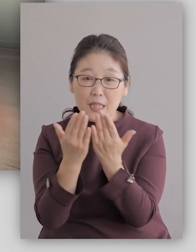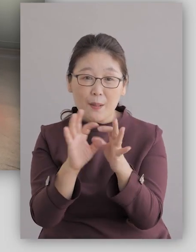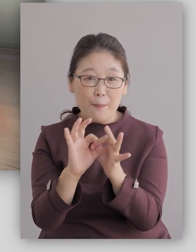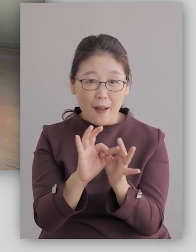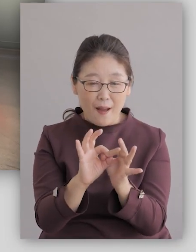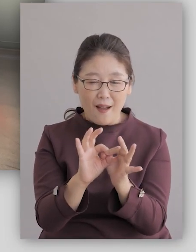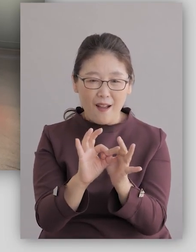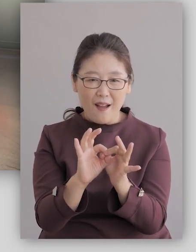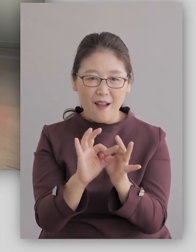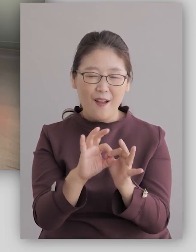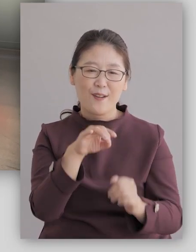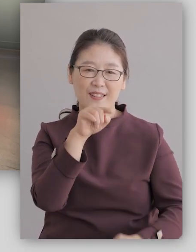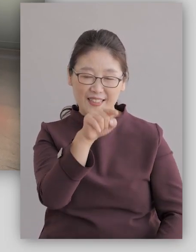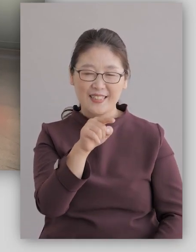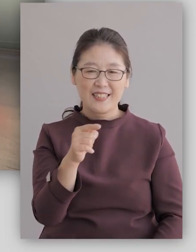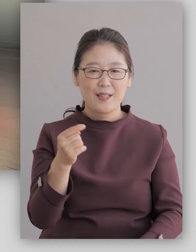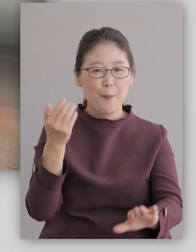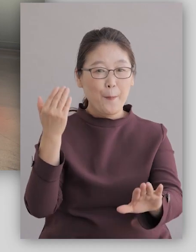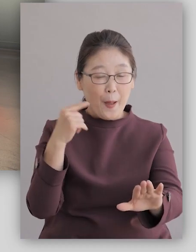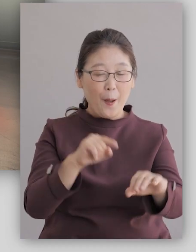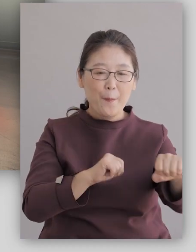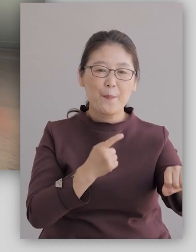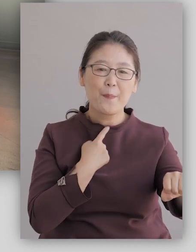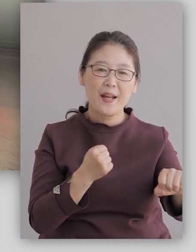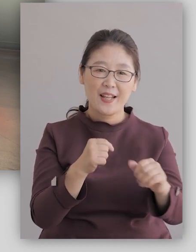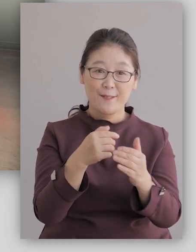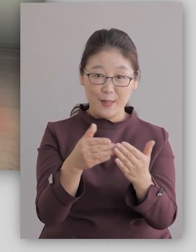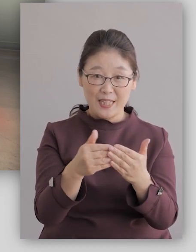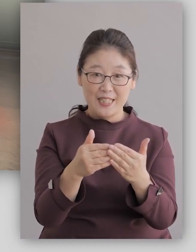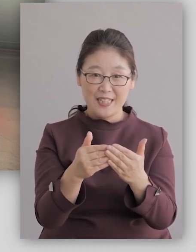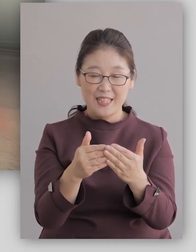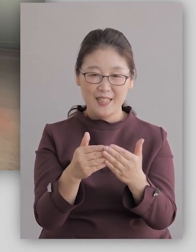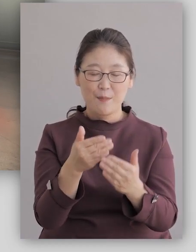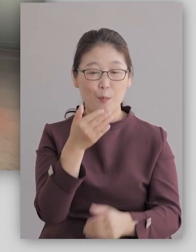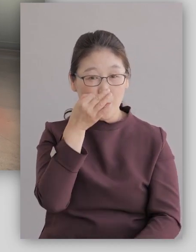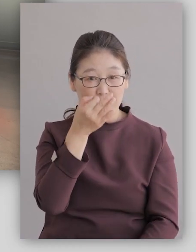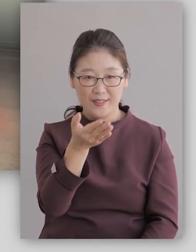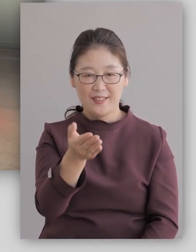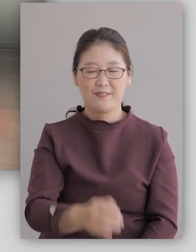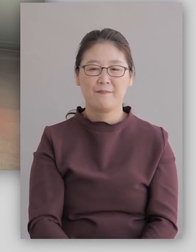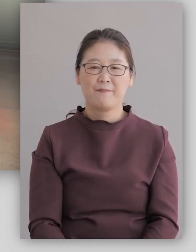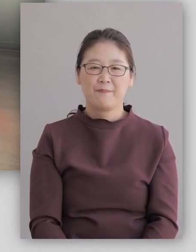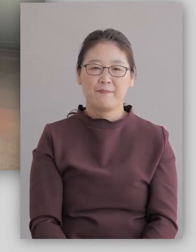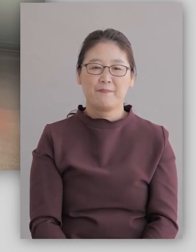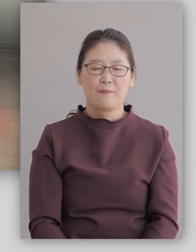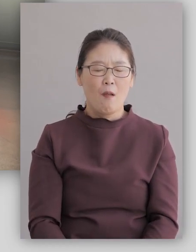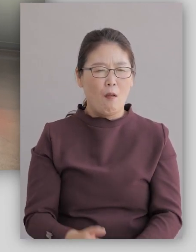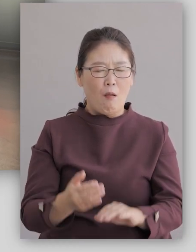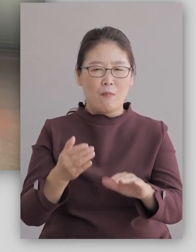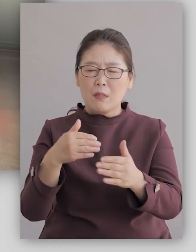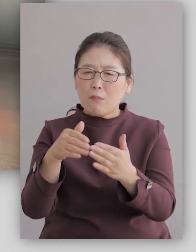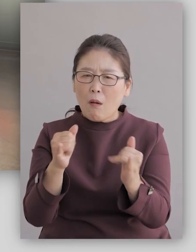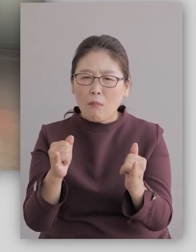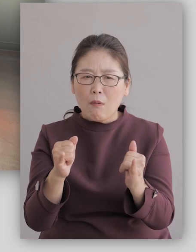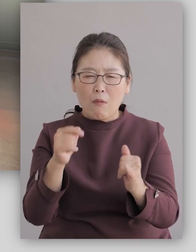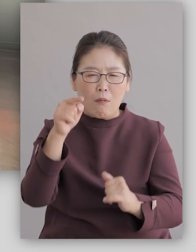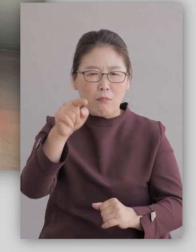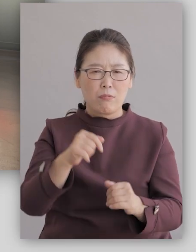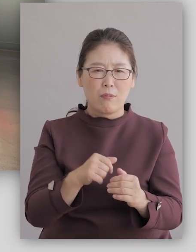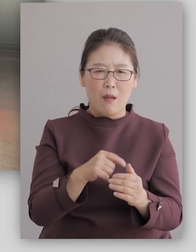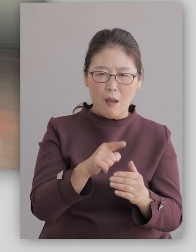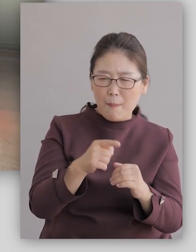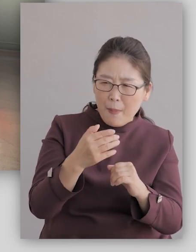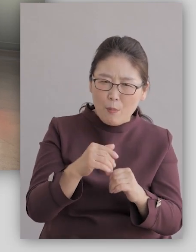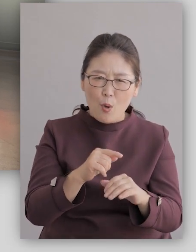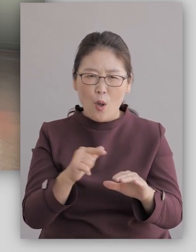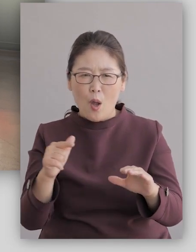작가님들의 작품을 한번 만나보겠습니다. 이분들의 작품은 그 당시에 많이 소실됐어요. 아무도